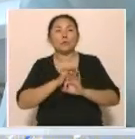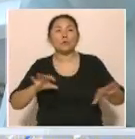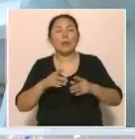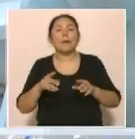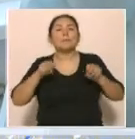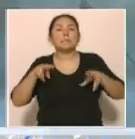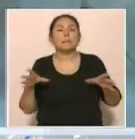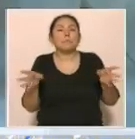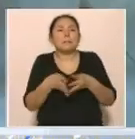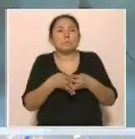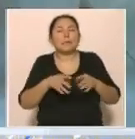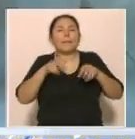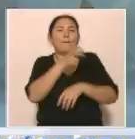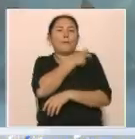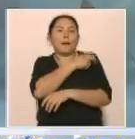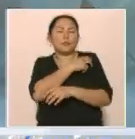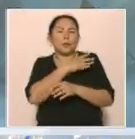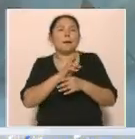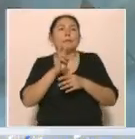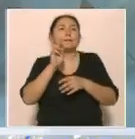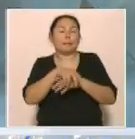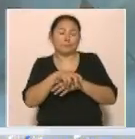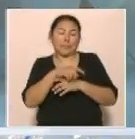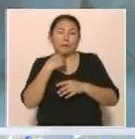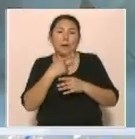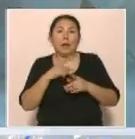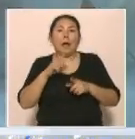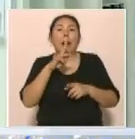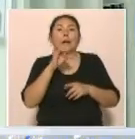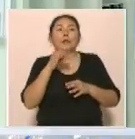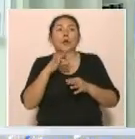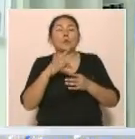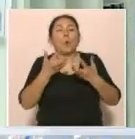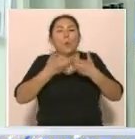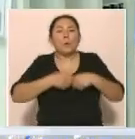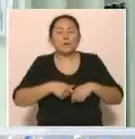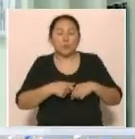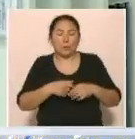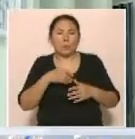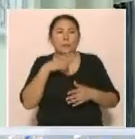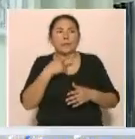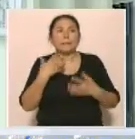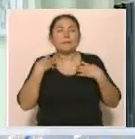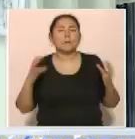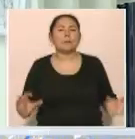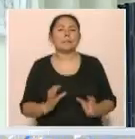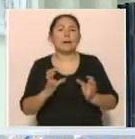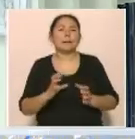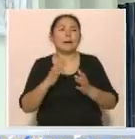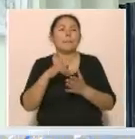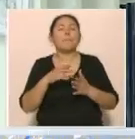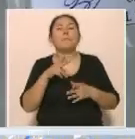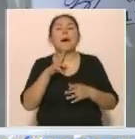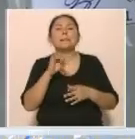бірге дәрігерлер де заңсыздыққа барған. Олар қаражаттың белгілі бір мөлшерін алып отырған, оларға қатысты денсаулық сақтау басқармасына